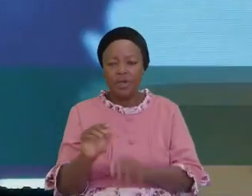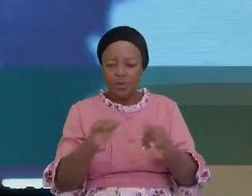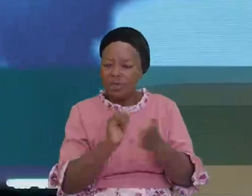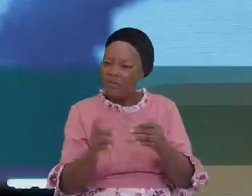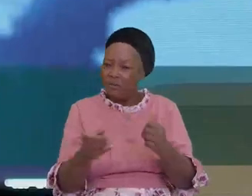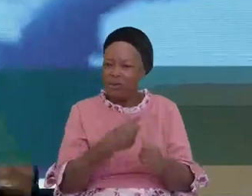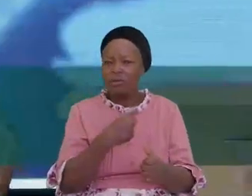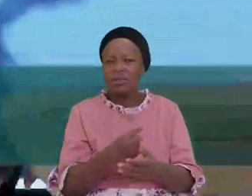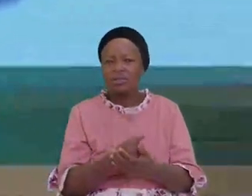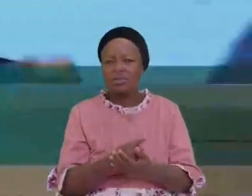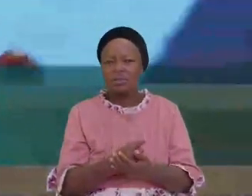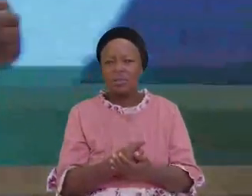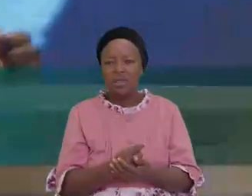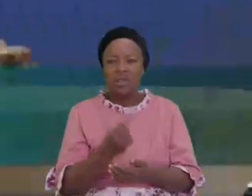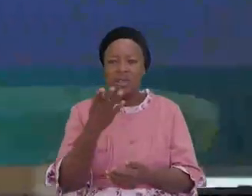fais cela d'abord.